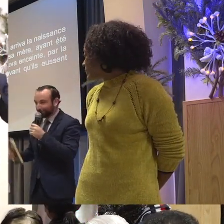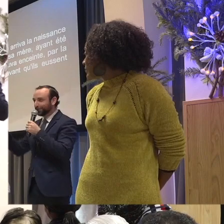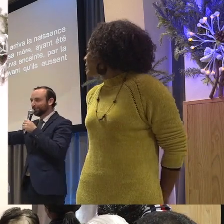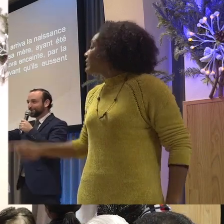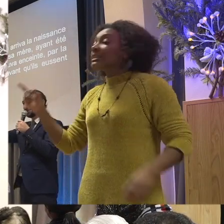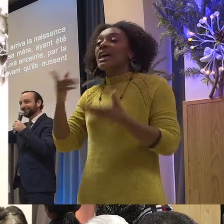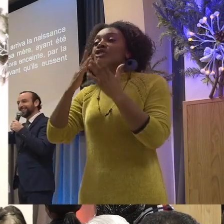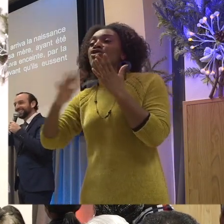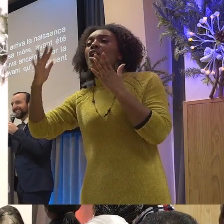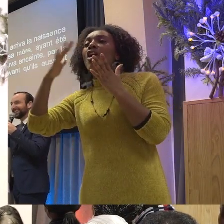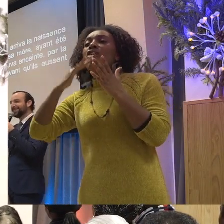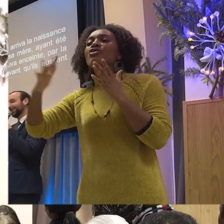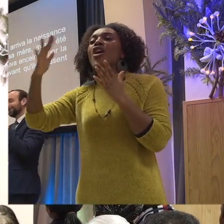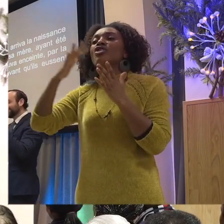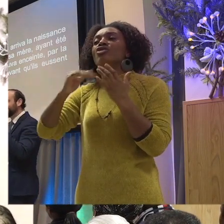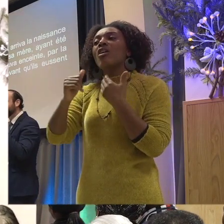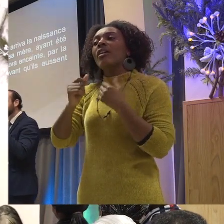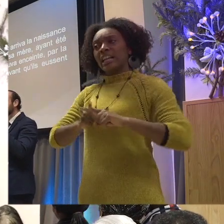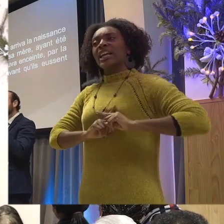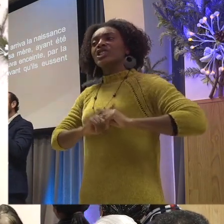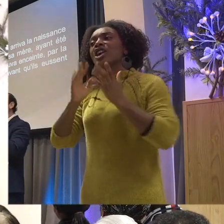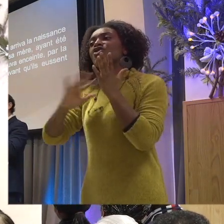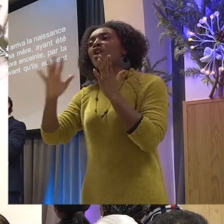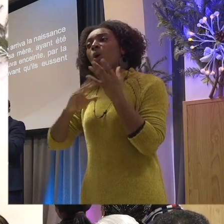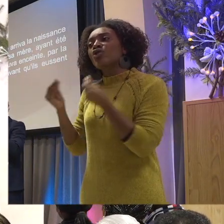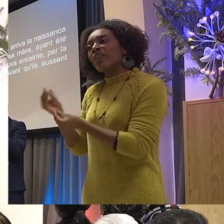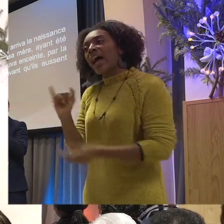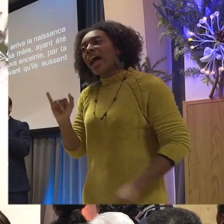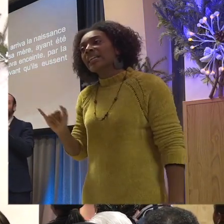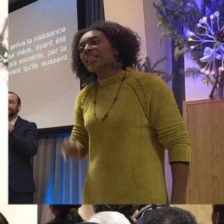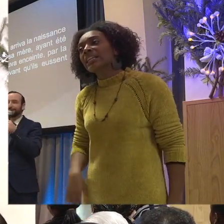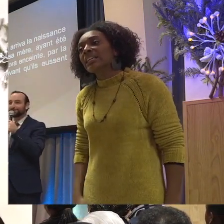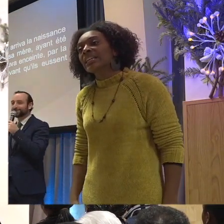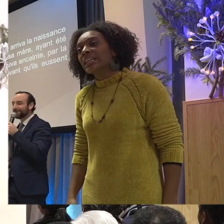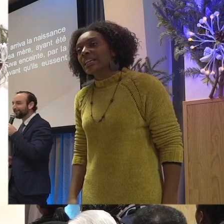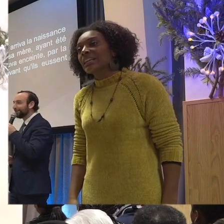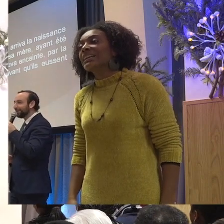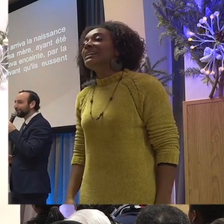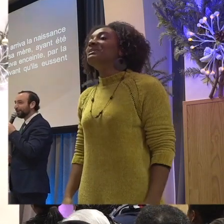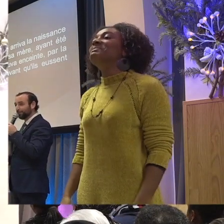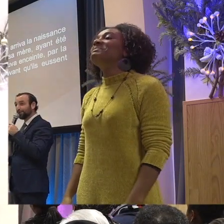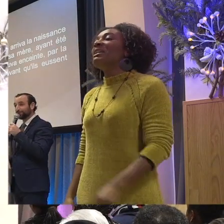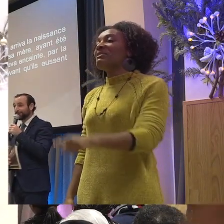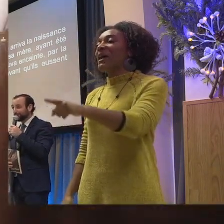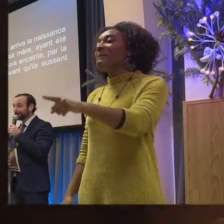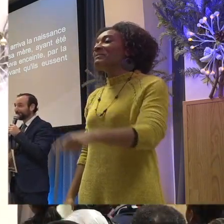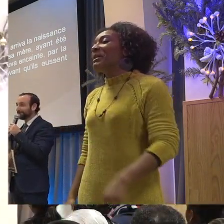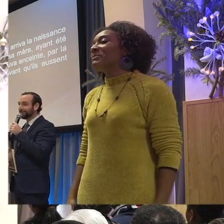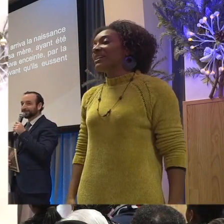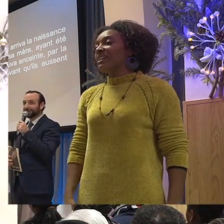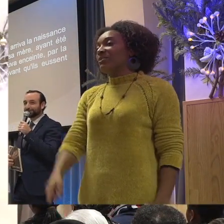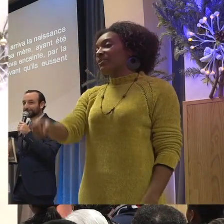Ça, c'est un recueil de chants. Chrétien, bien évidemment. Qui, selon vous, est responsable de la louange dans sa